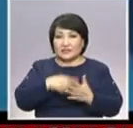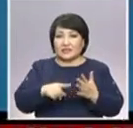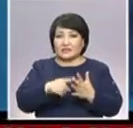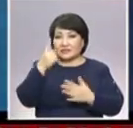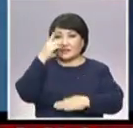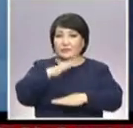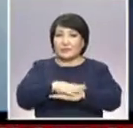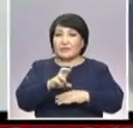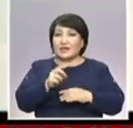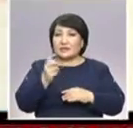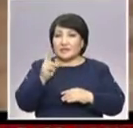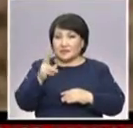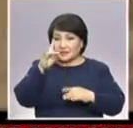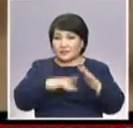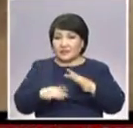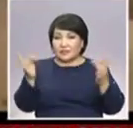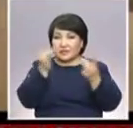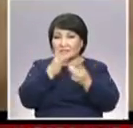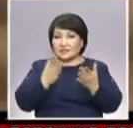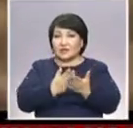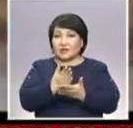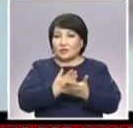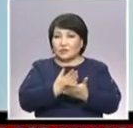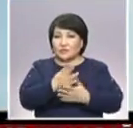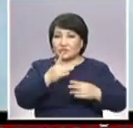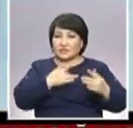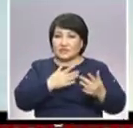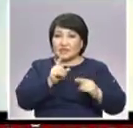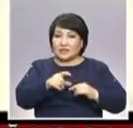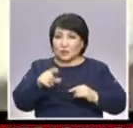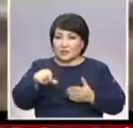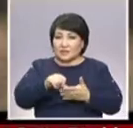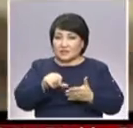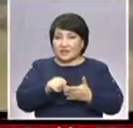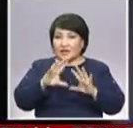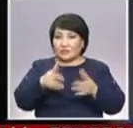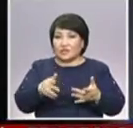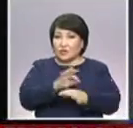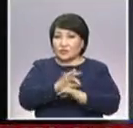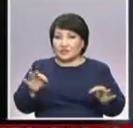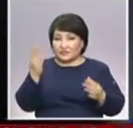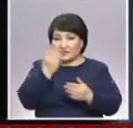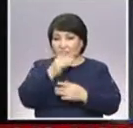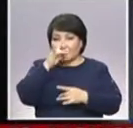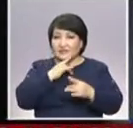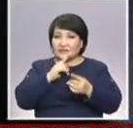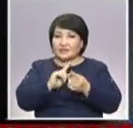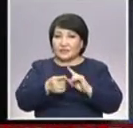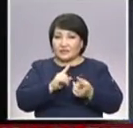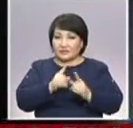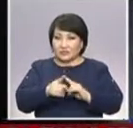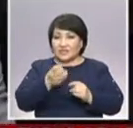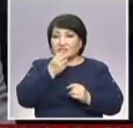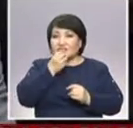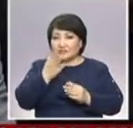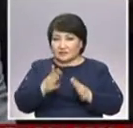Байбек, Қазақстанның мәдениет және қоғам қайраткерлері қатысты. Әлемдік нарықтағы үздік фильмдерді қазақша дыбыстау үрдісі жақсы жолға қойылған қазір.